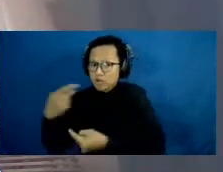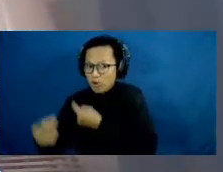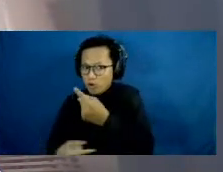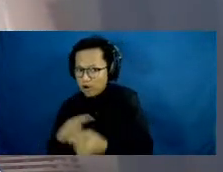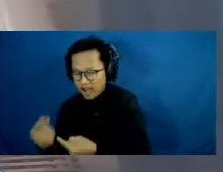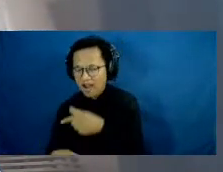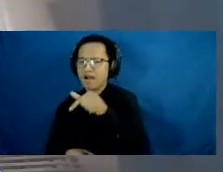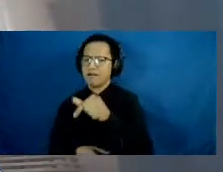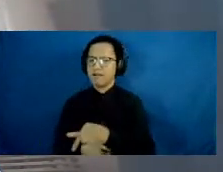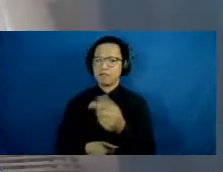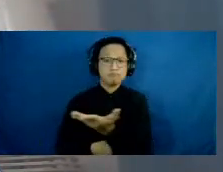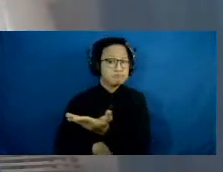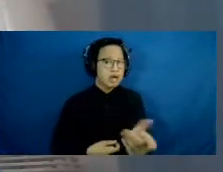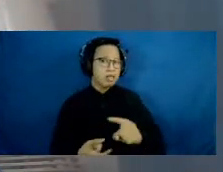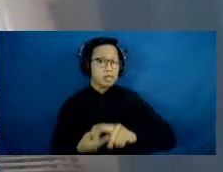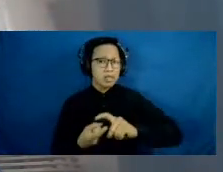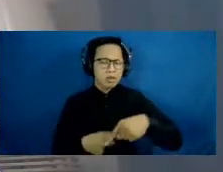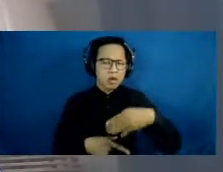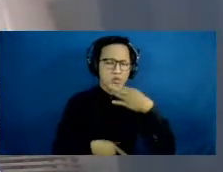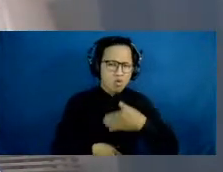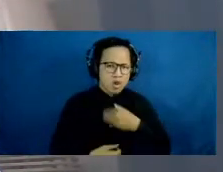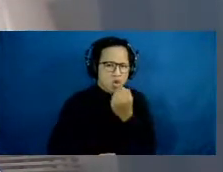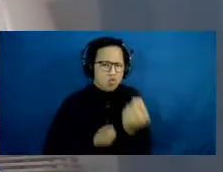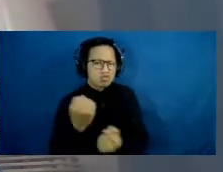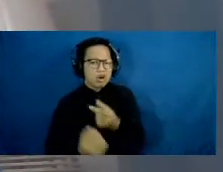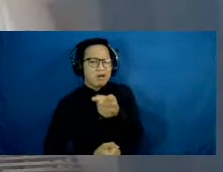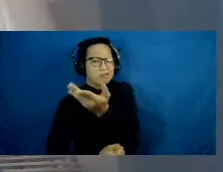itu jangan takut atau harus pede